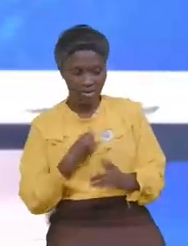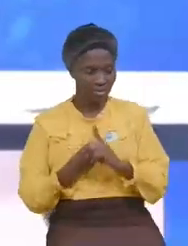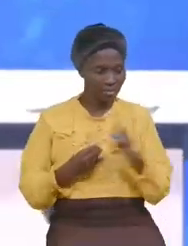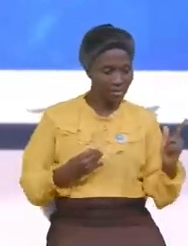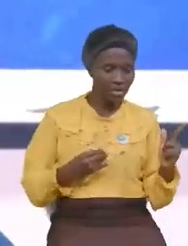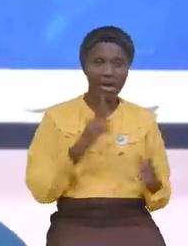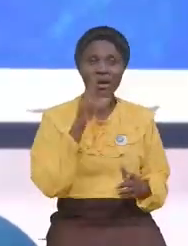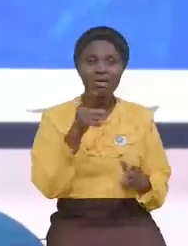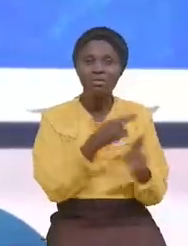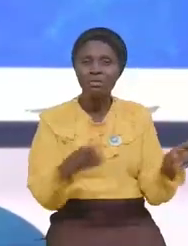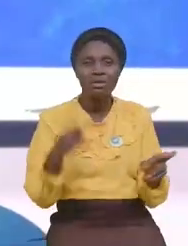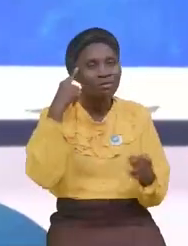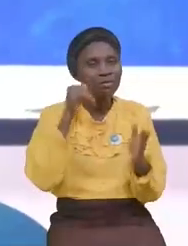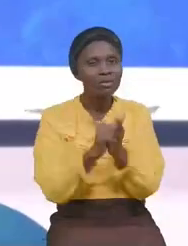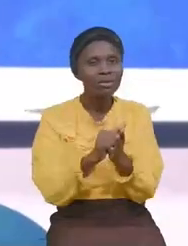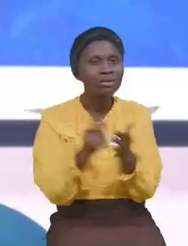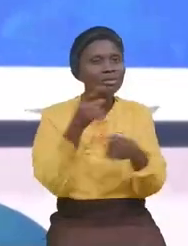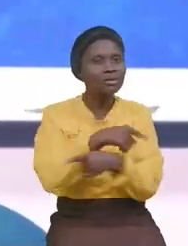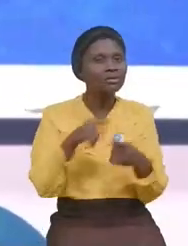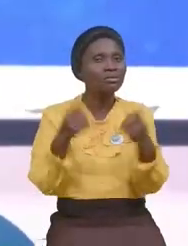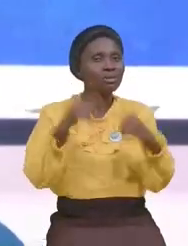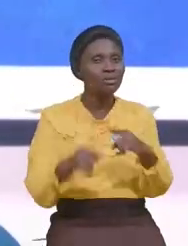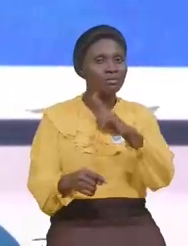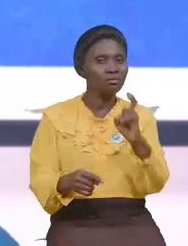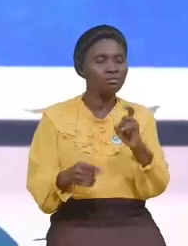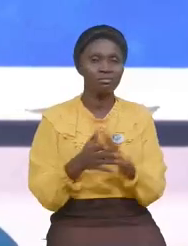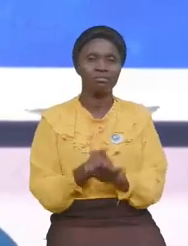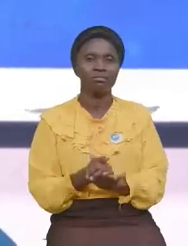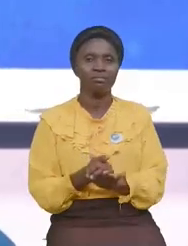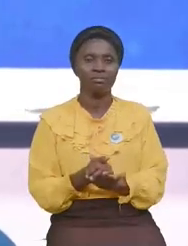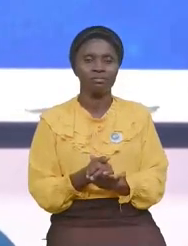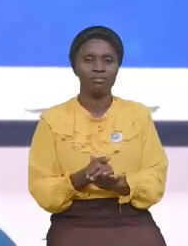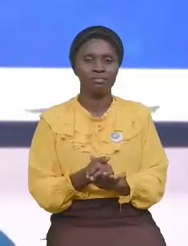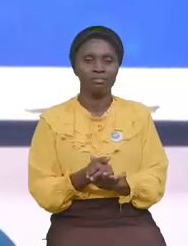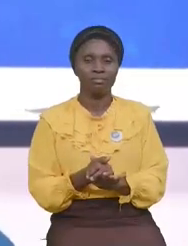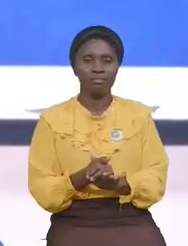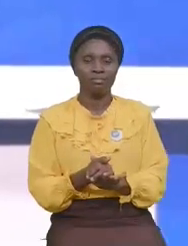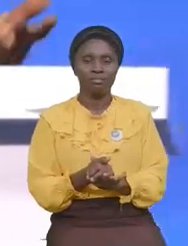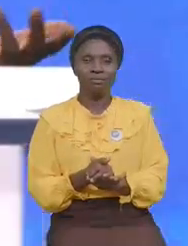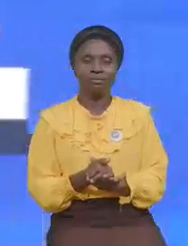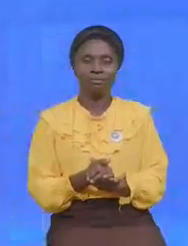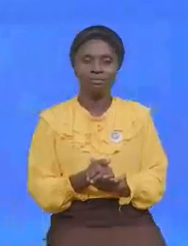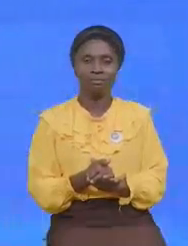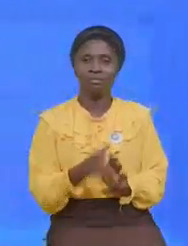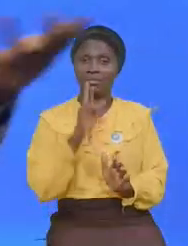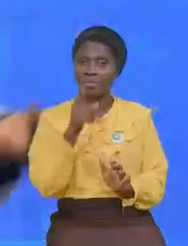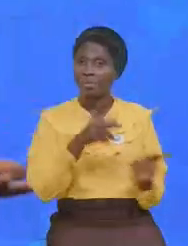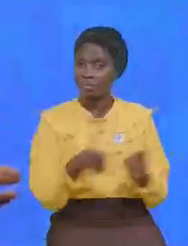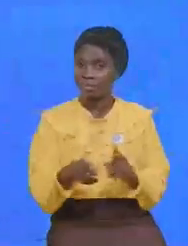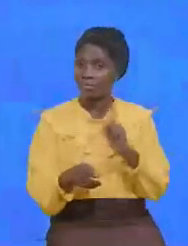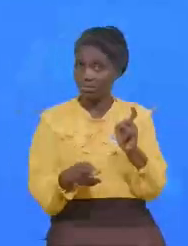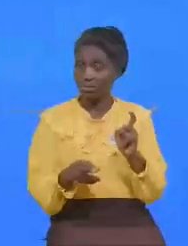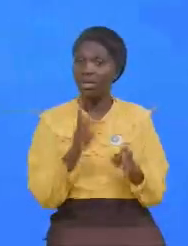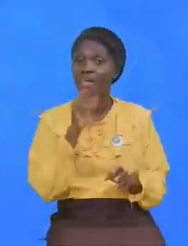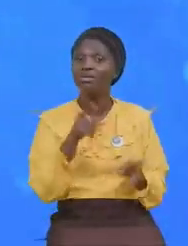droite. Es-tu prêt pour le jour là qui vient, le jour à venir là? Es-tu prêt? Es-tu